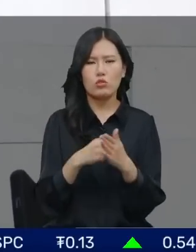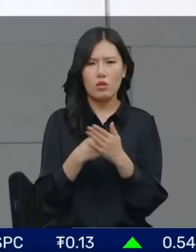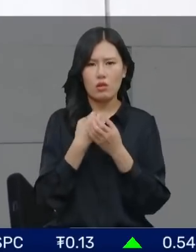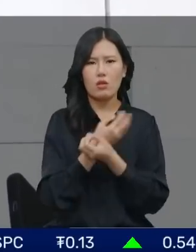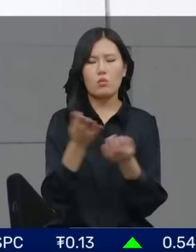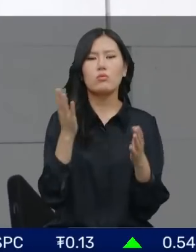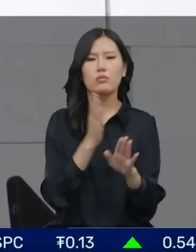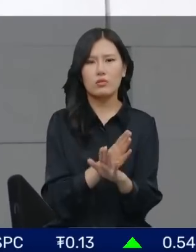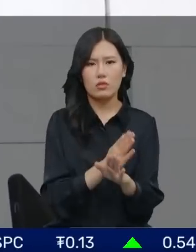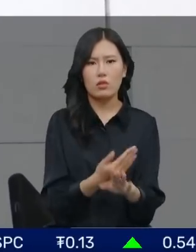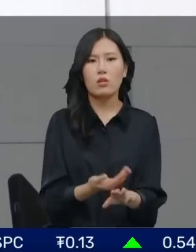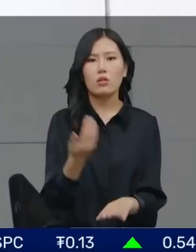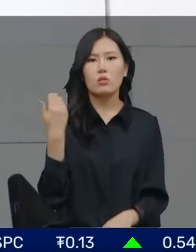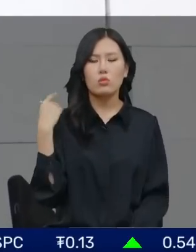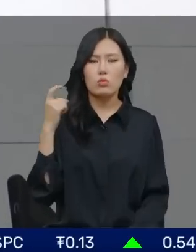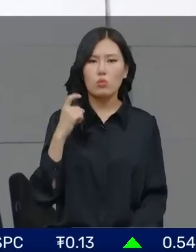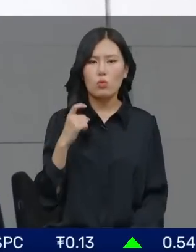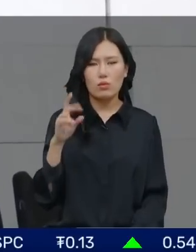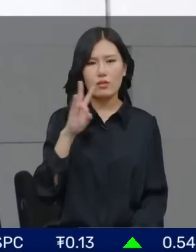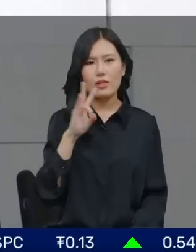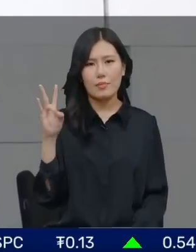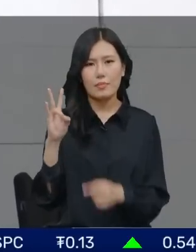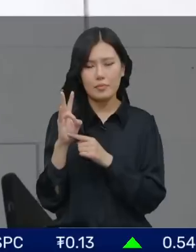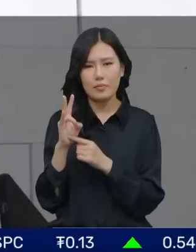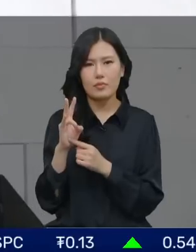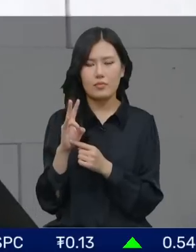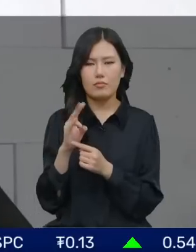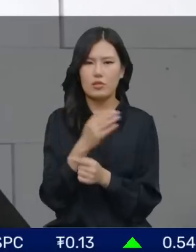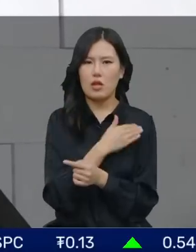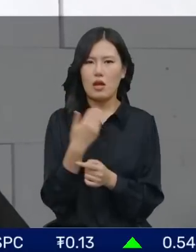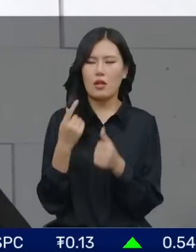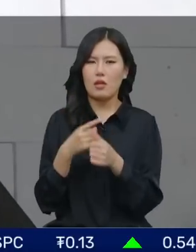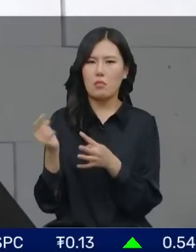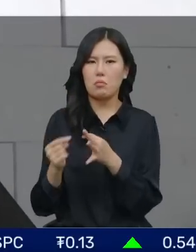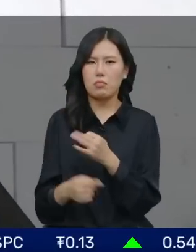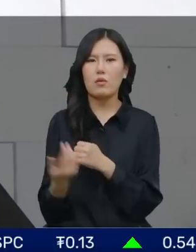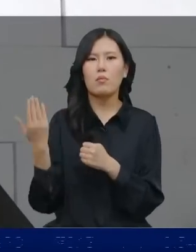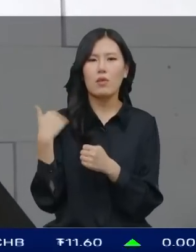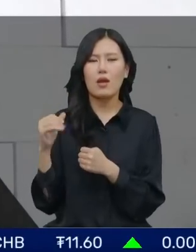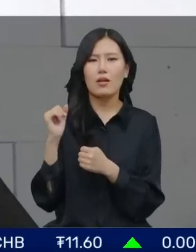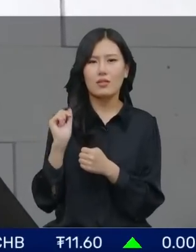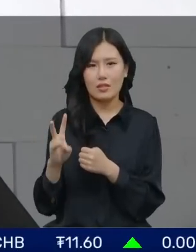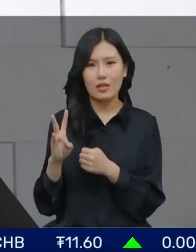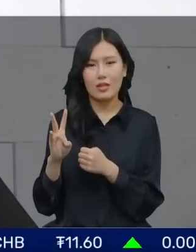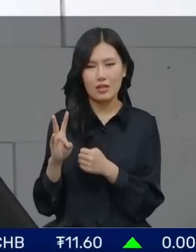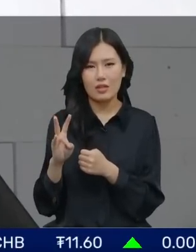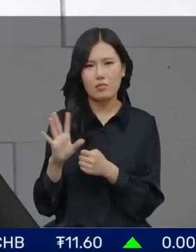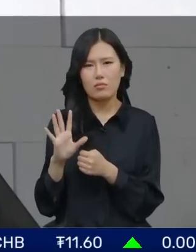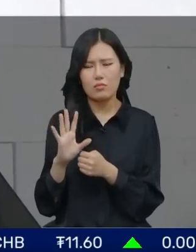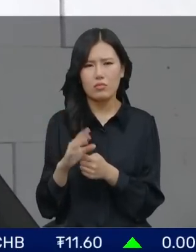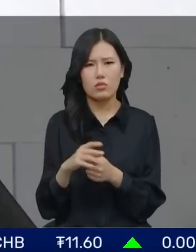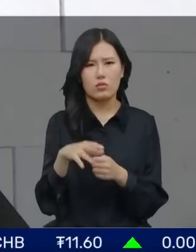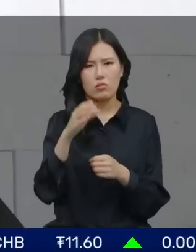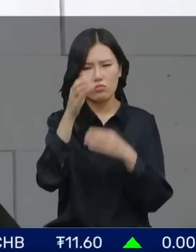За хуучин бол намын жагсаалт, албан тушаалтай дарга нарын жагсаалт байсан бол энэ өөрөө энгийн иргэдийг оруулах,